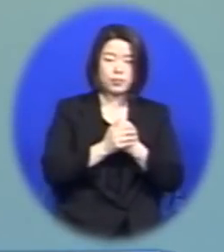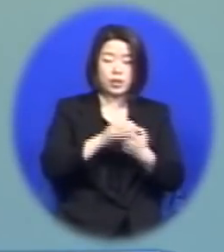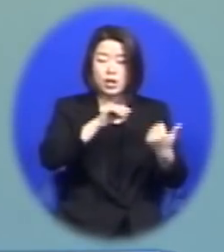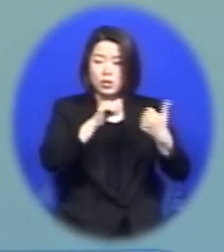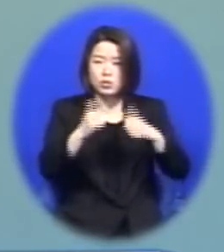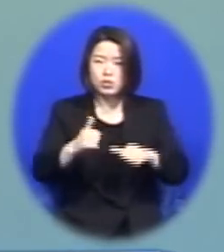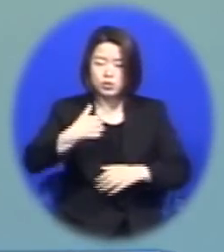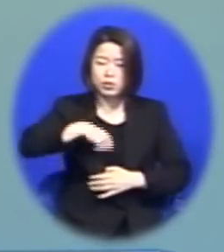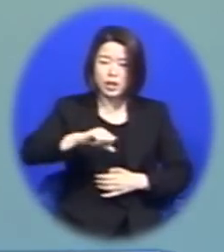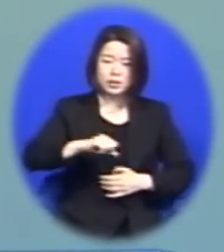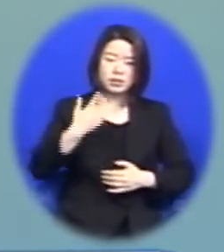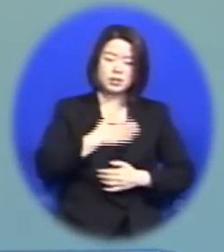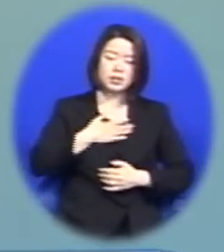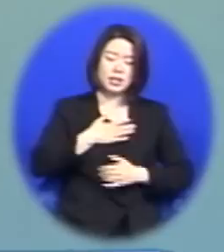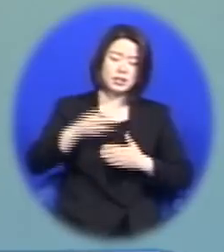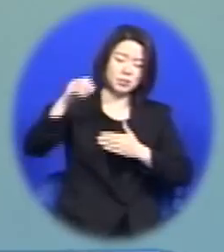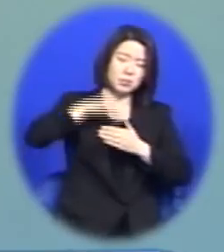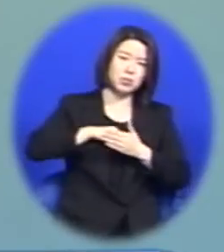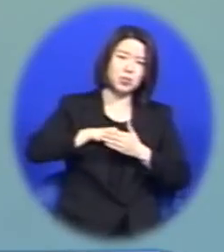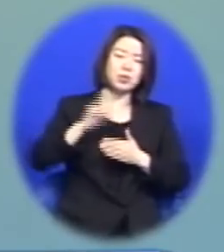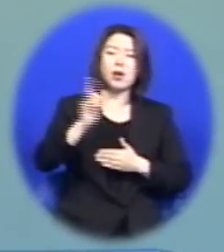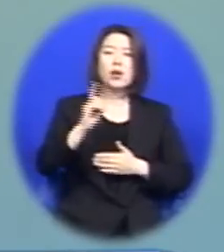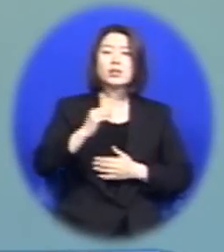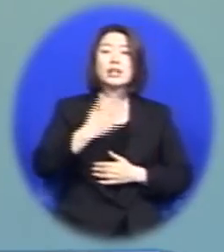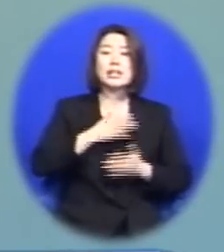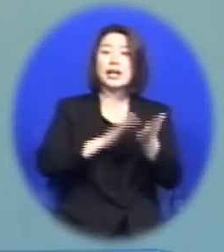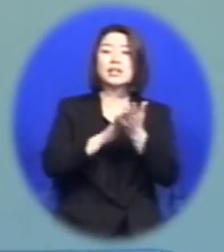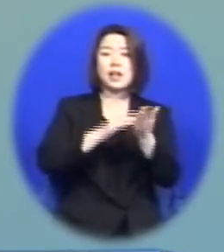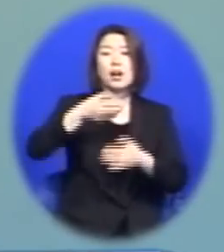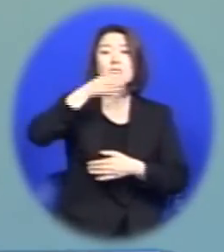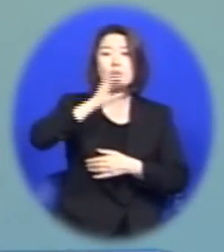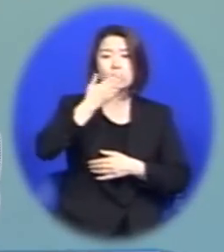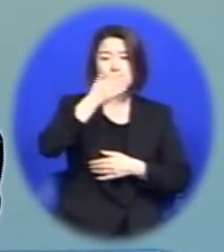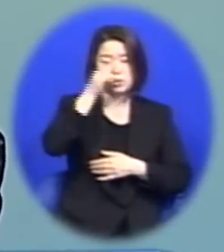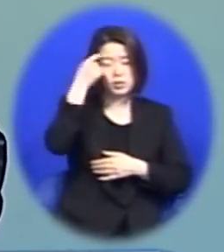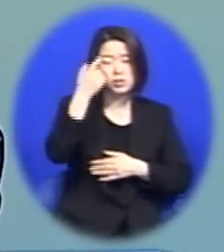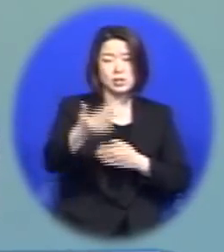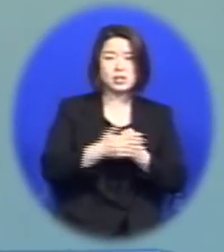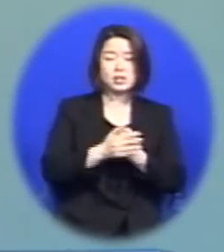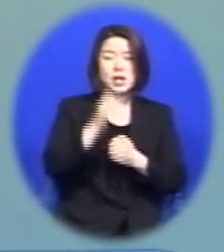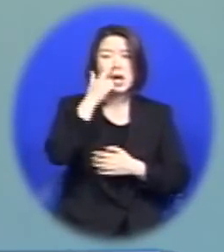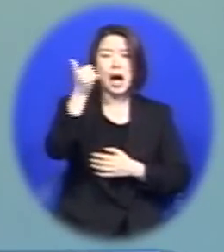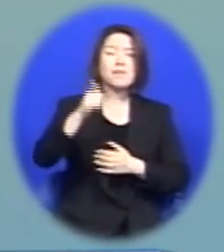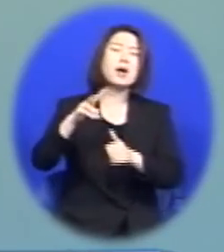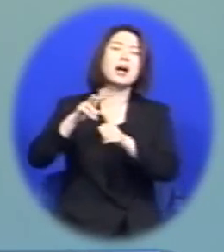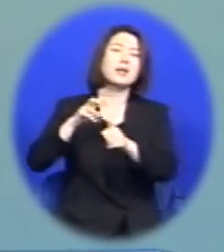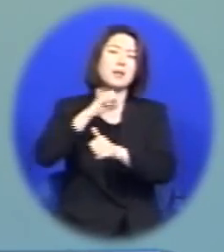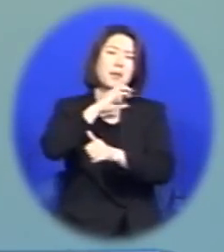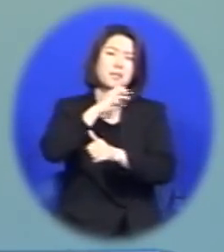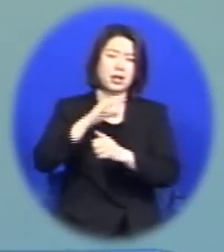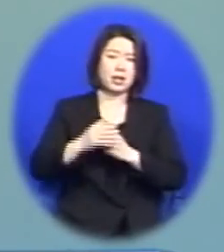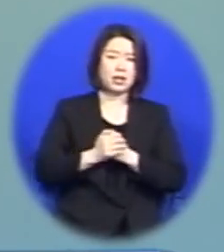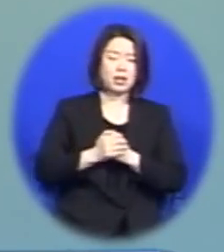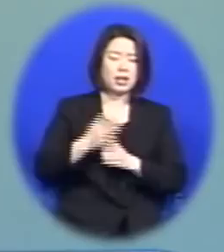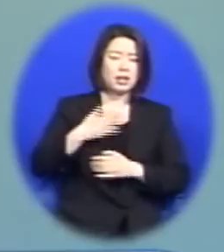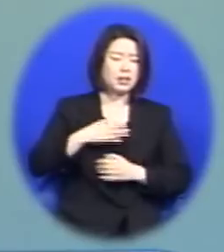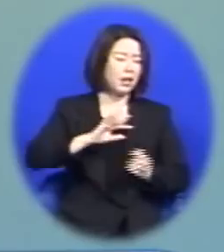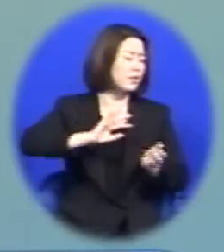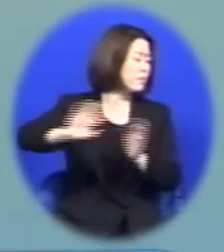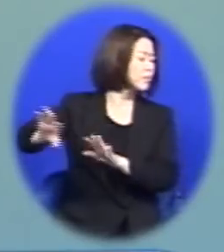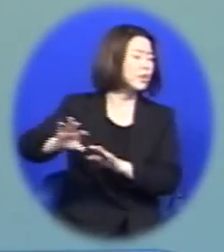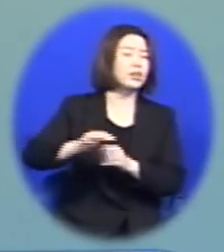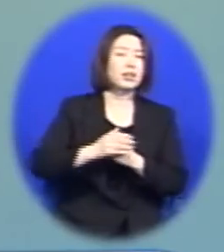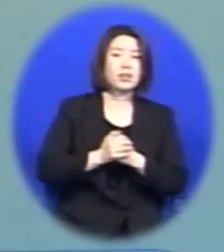어찌 보약을 먹을 하는지 아버지가 야속하기만 했습니다 나는 앞뒤 생각도 않고 약사 발을 거세게 밀어